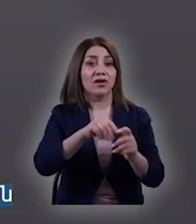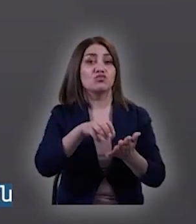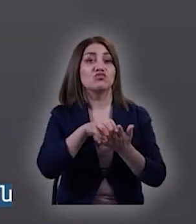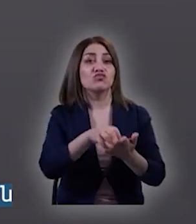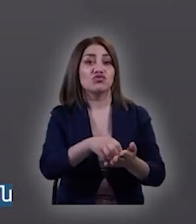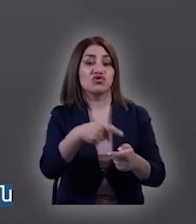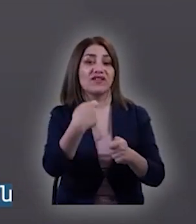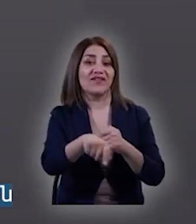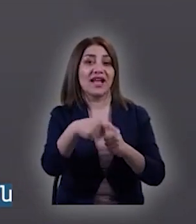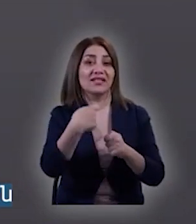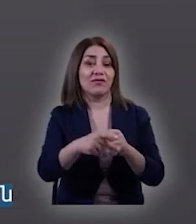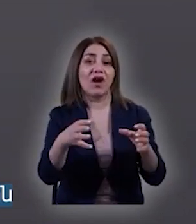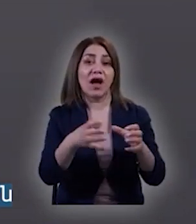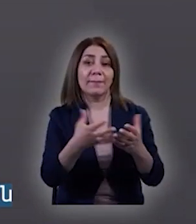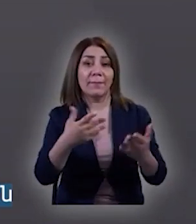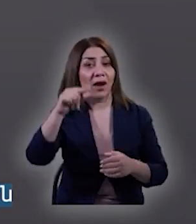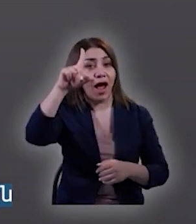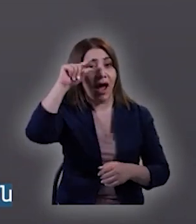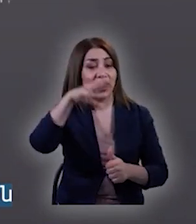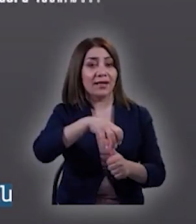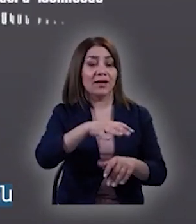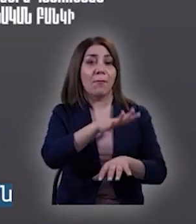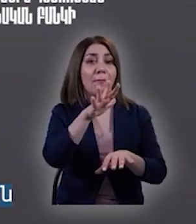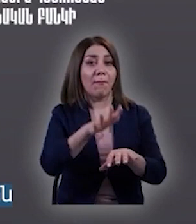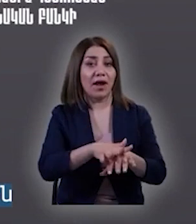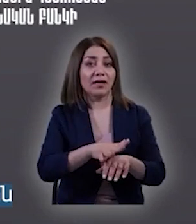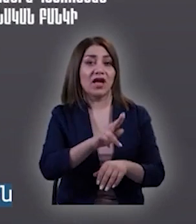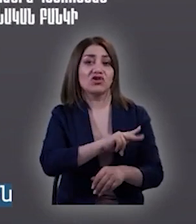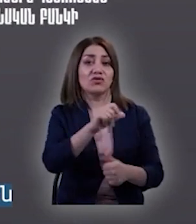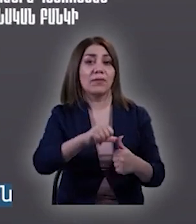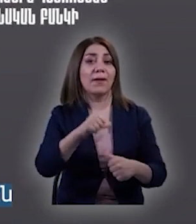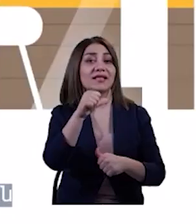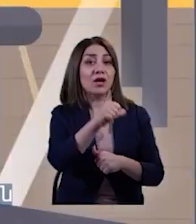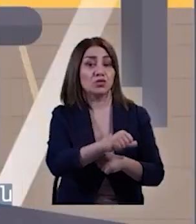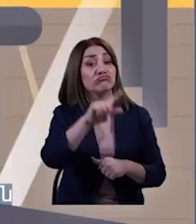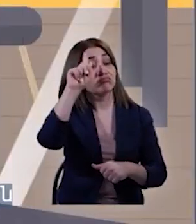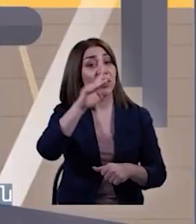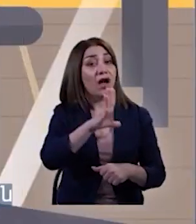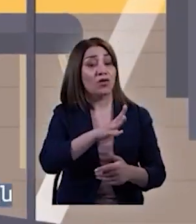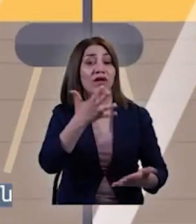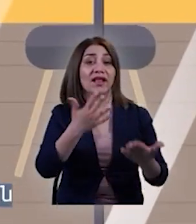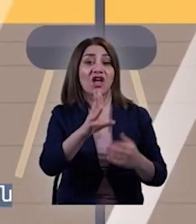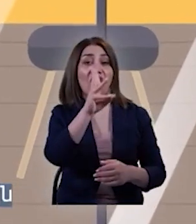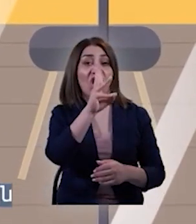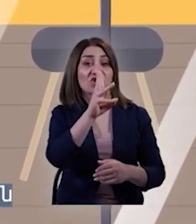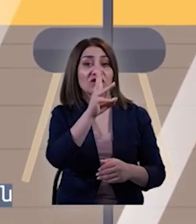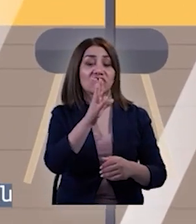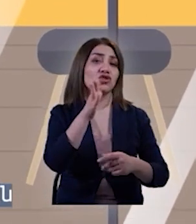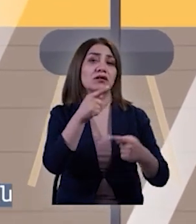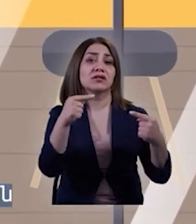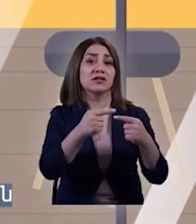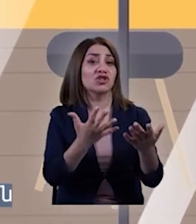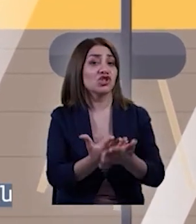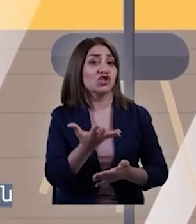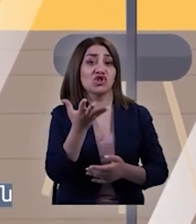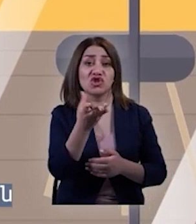և համայնքային բյուջեից ֆինանսավորվող կազմակերպությունների Հայաստանի Հանրապետության կենտրոնական բանկի։ Գիտեք արդյոք, որ եթե աշխատավարձը